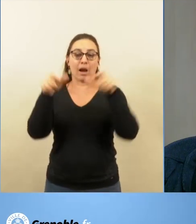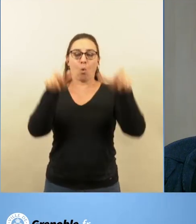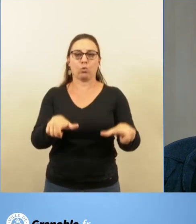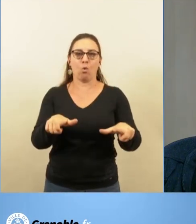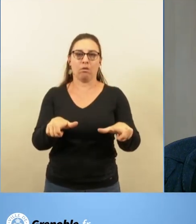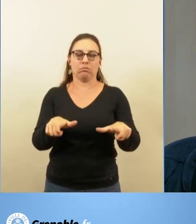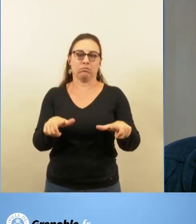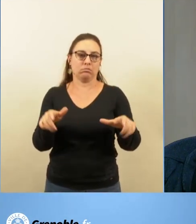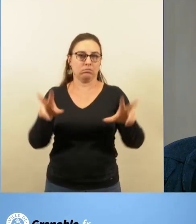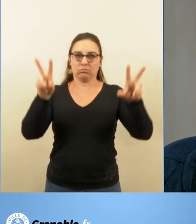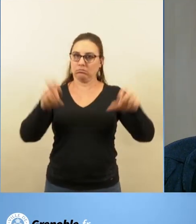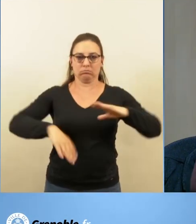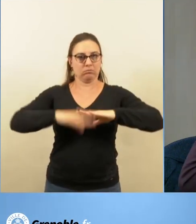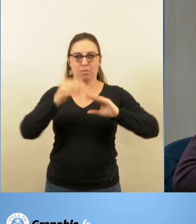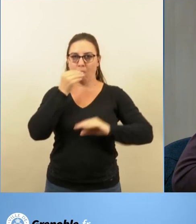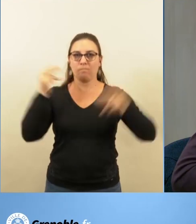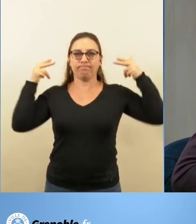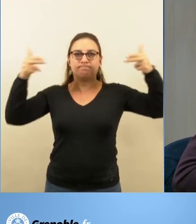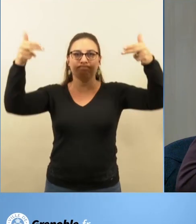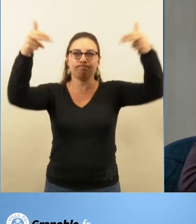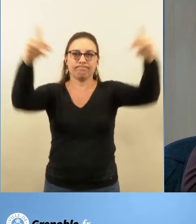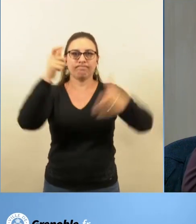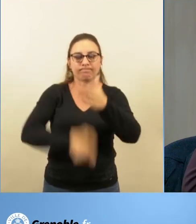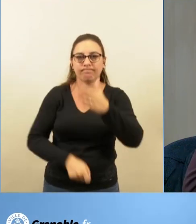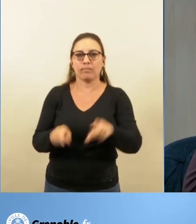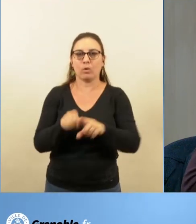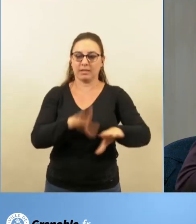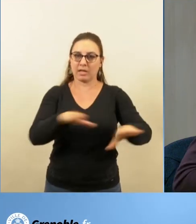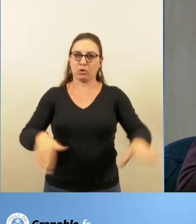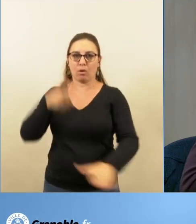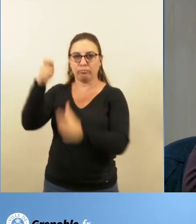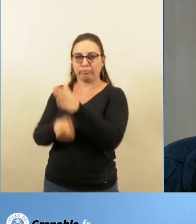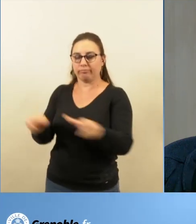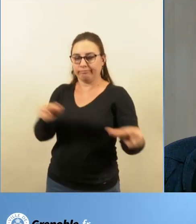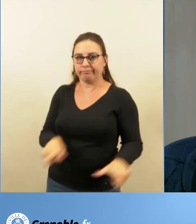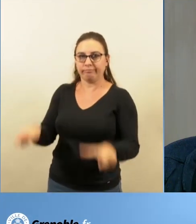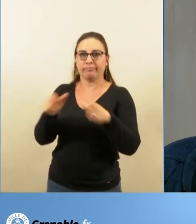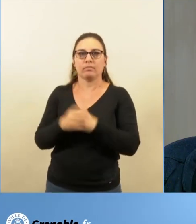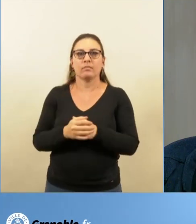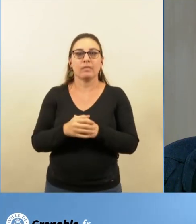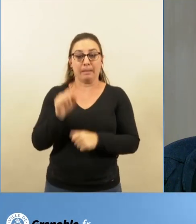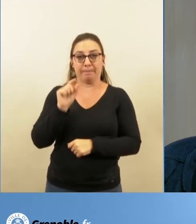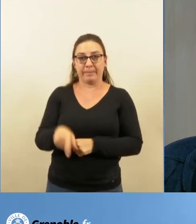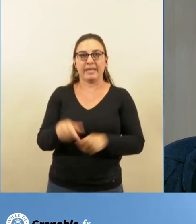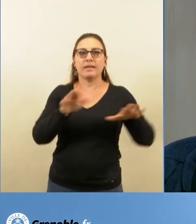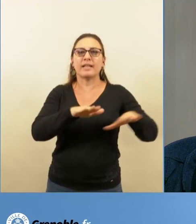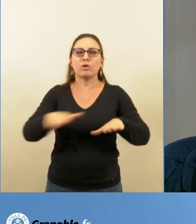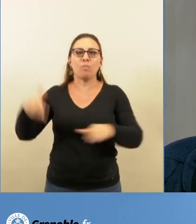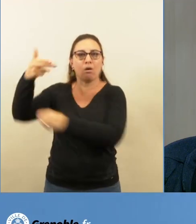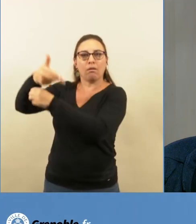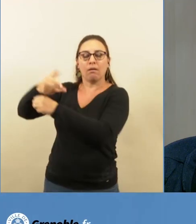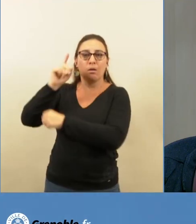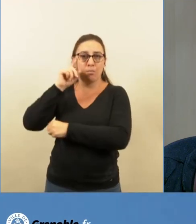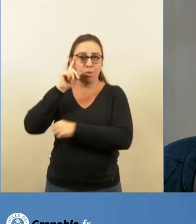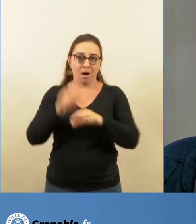contrôle-t-on une ZFE par la vidéo verbalisation et par la verbalisation en stationnement or cette verbalisation stationnement est rendue impossible par la non